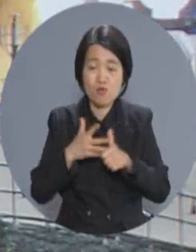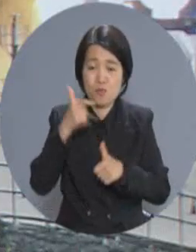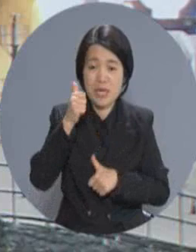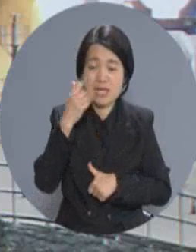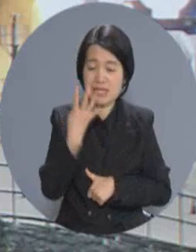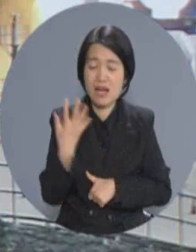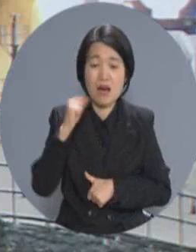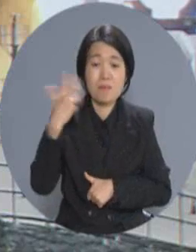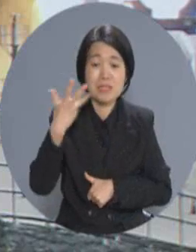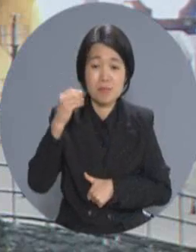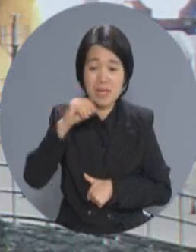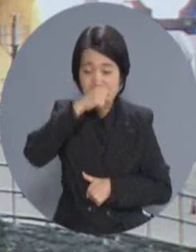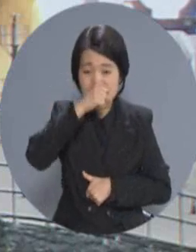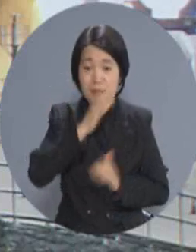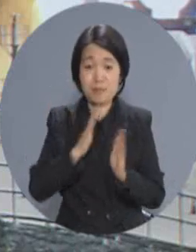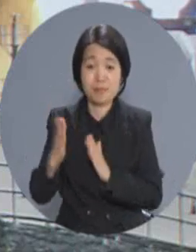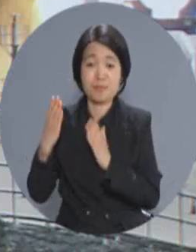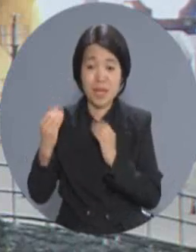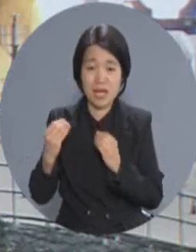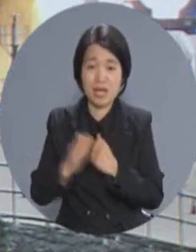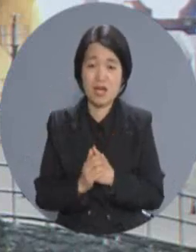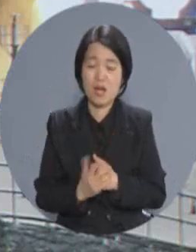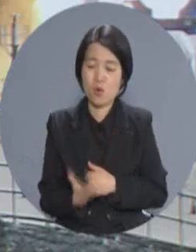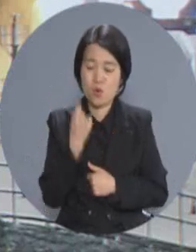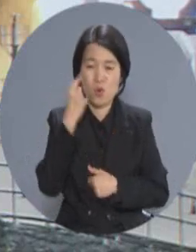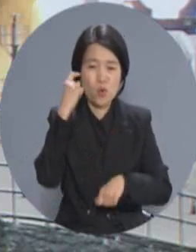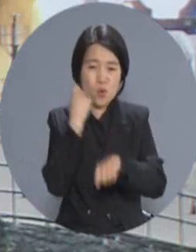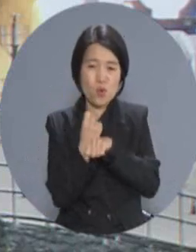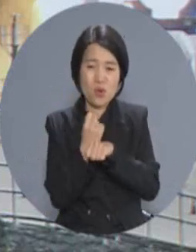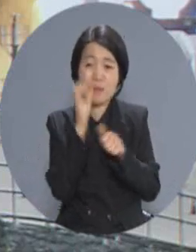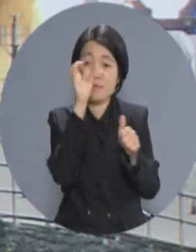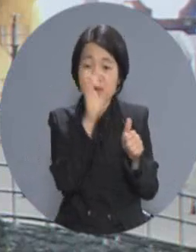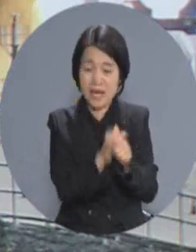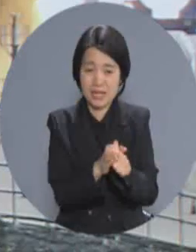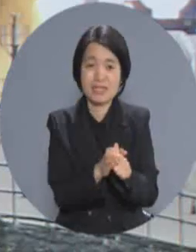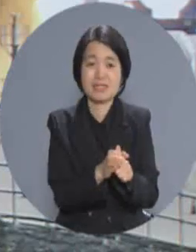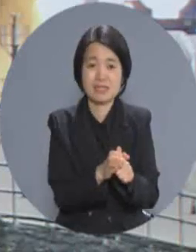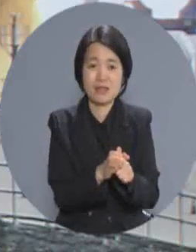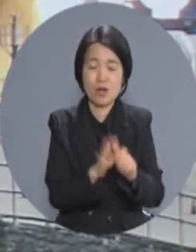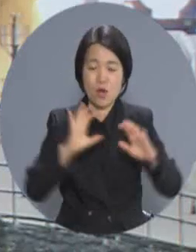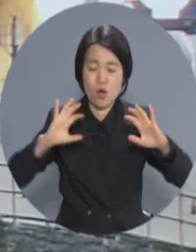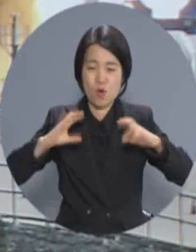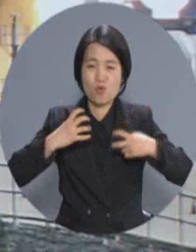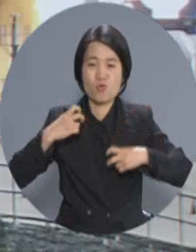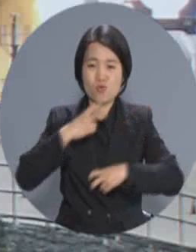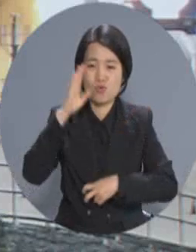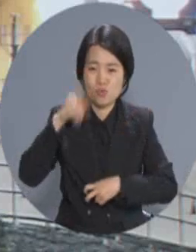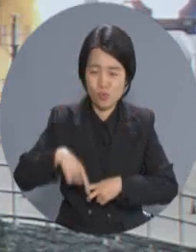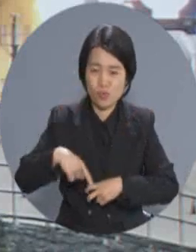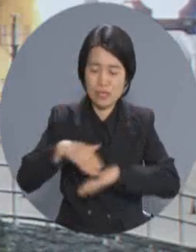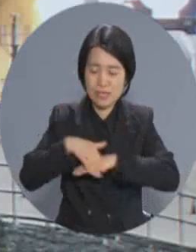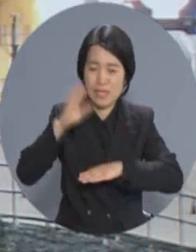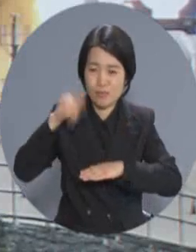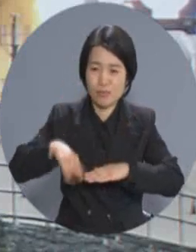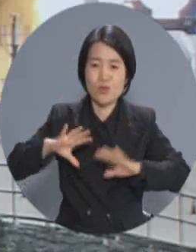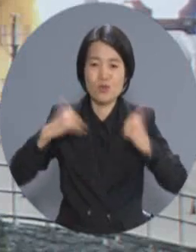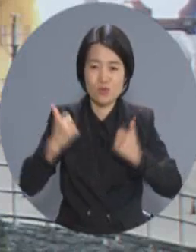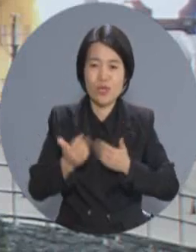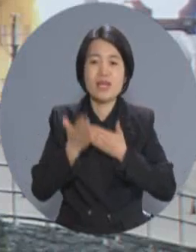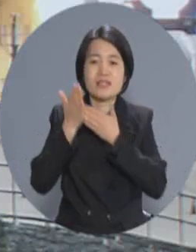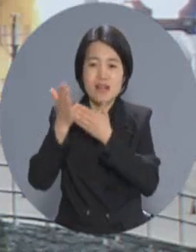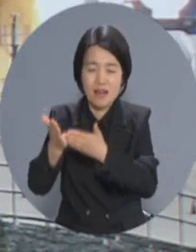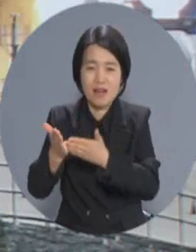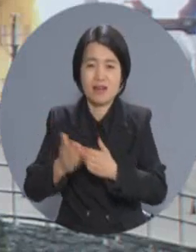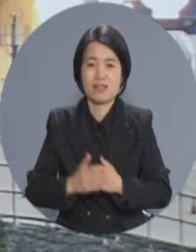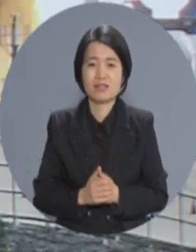8천만원 예산을 편성해 놨습니다 곧 용역을 발주를 해서 이것도 이제 국토부 또 기재부 국회의